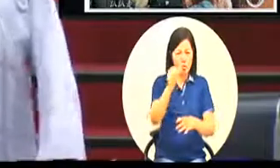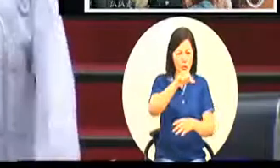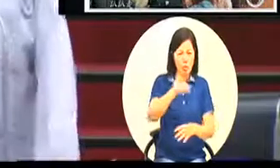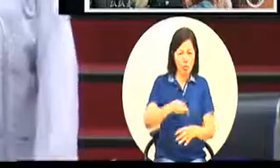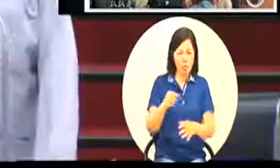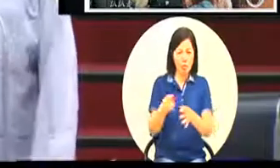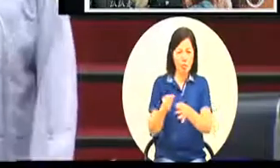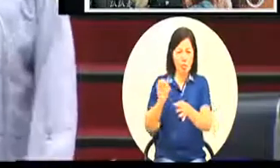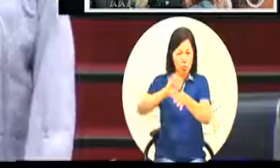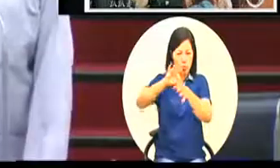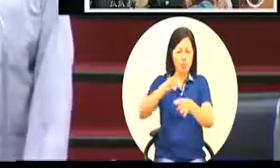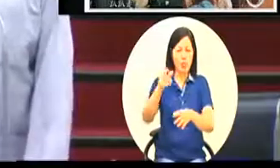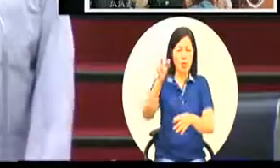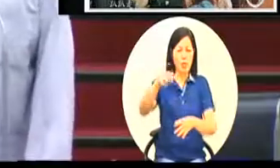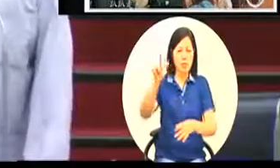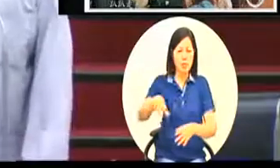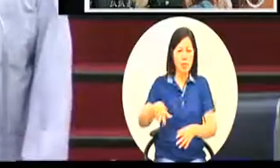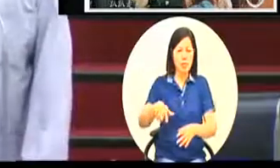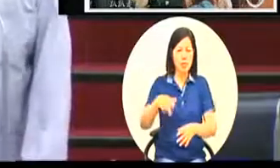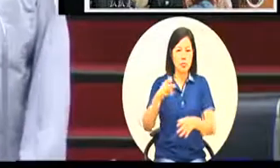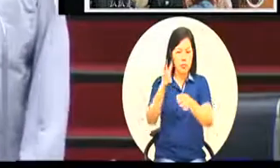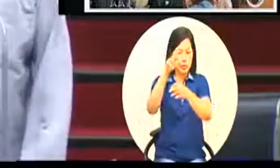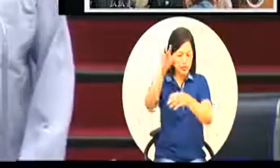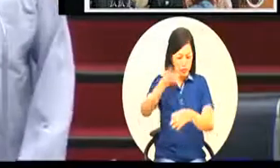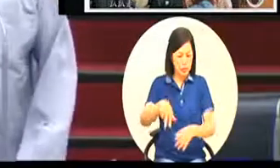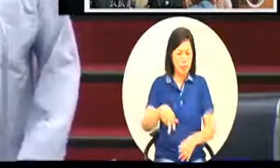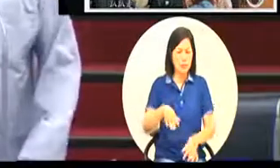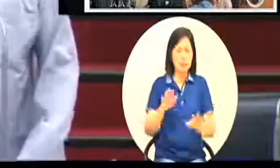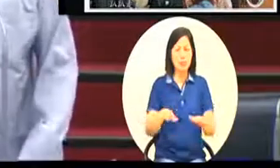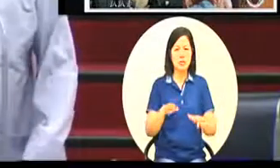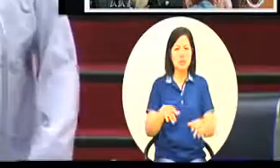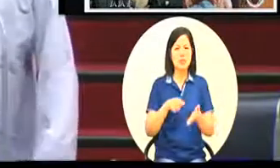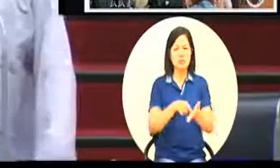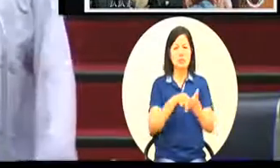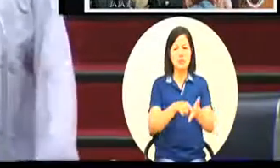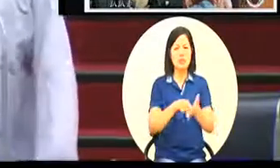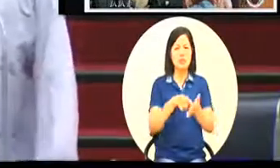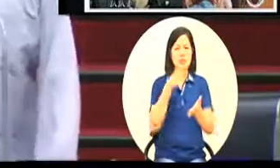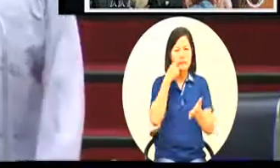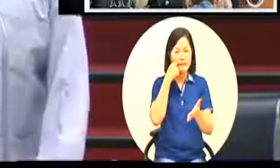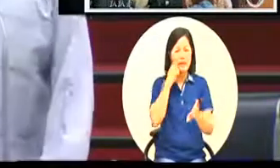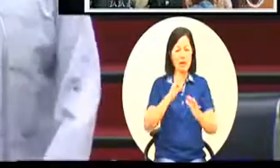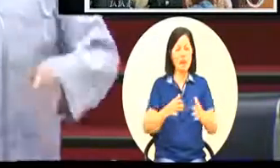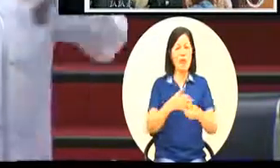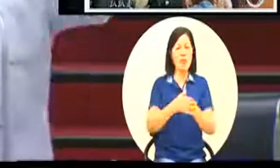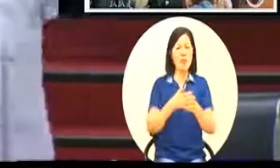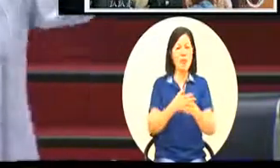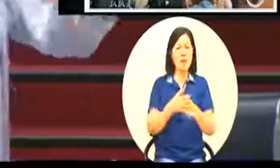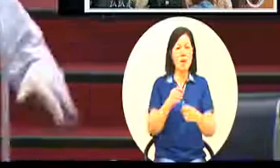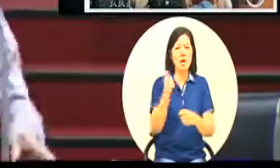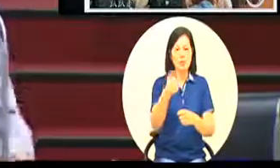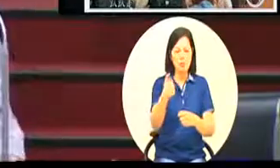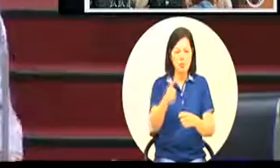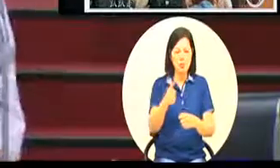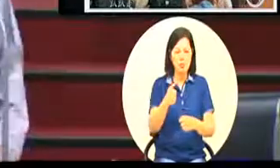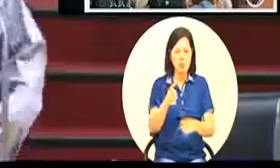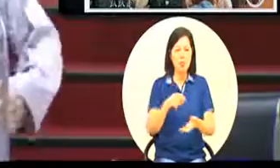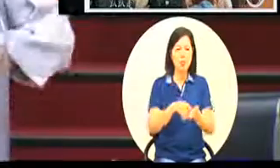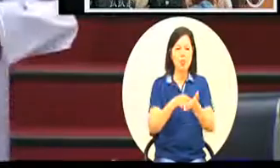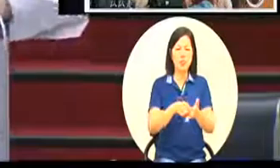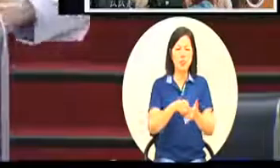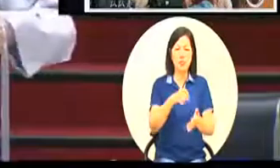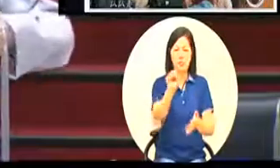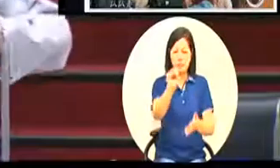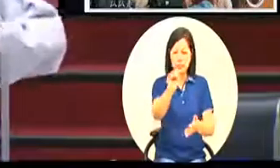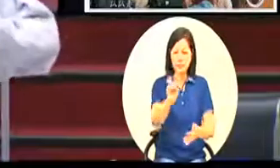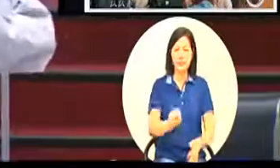变七千，即马唔是呢？即马要领国保，你老领劳保退休五十万以上都未使，甚物未使？其实